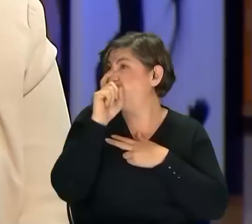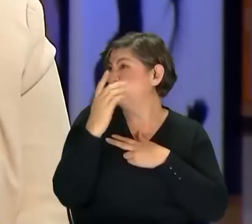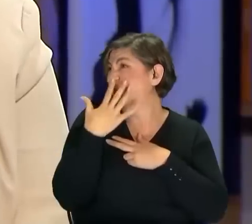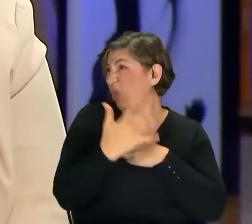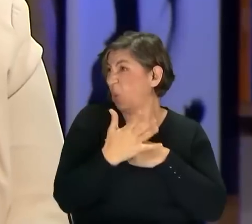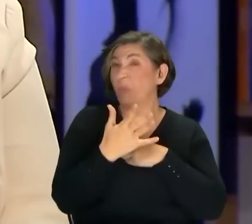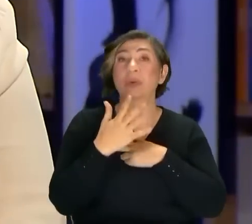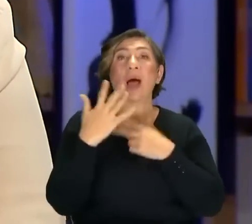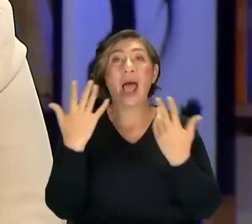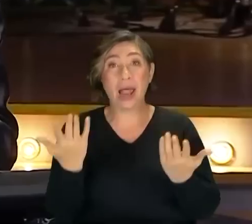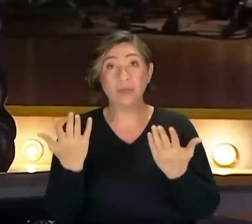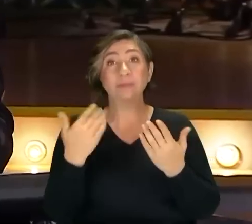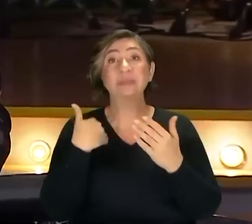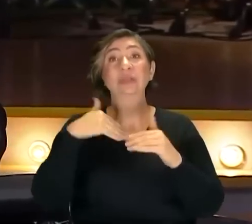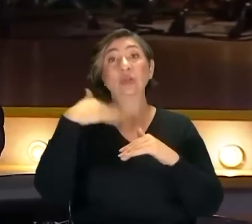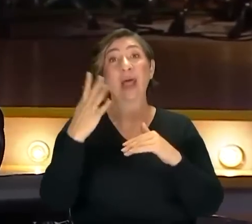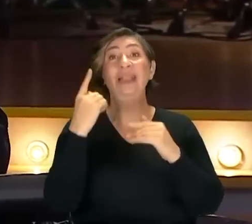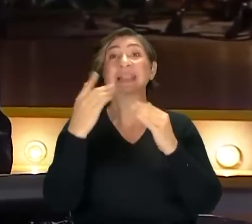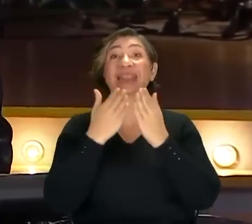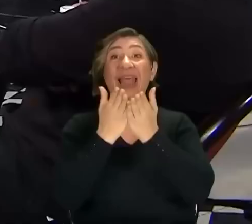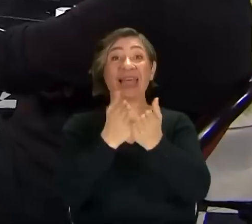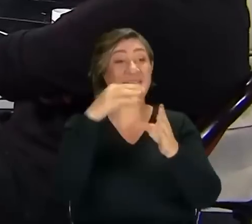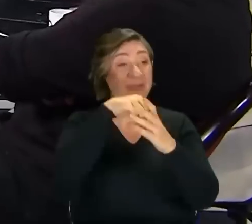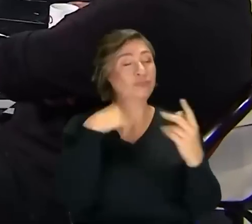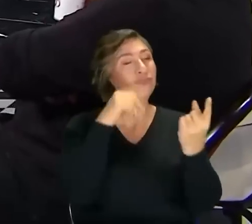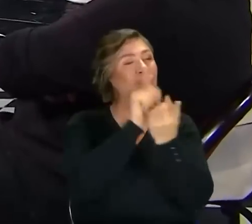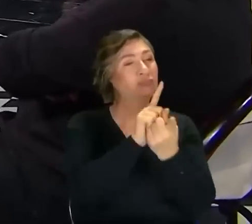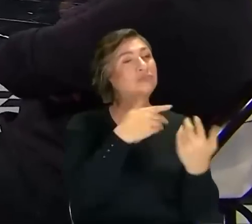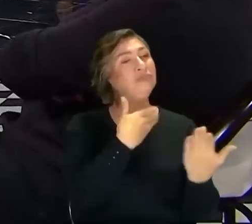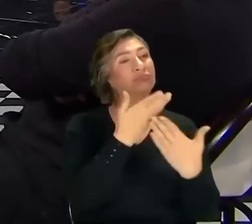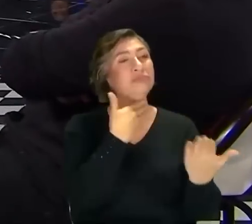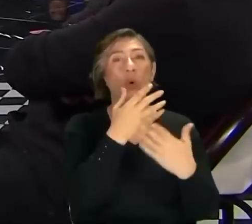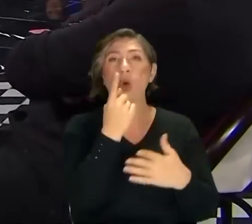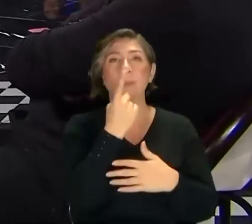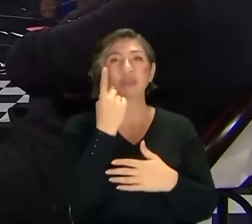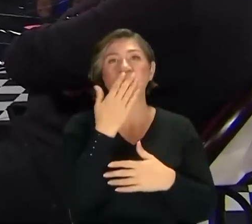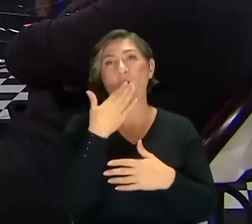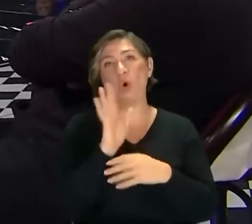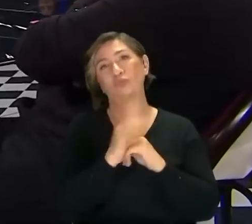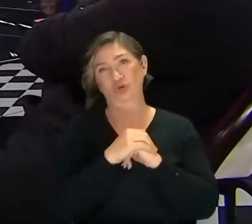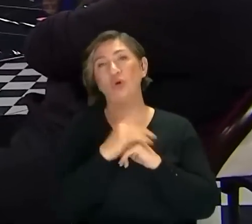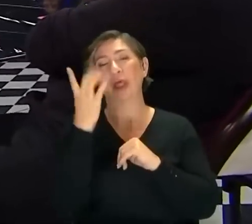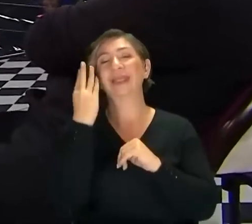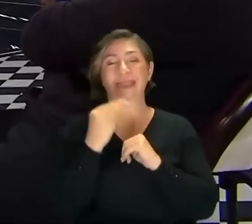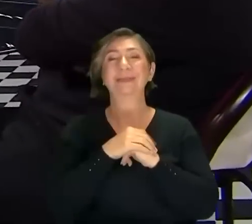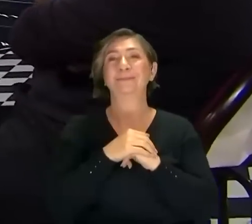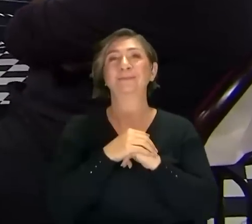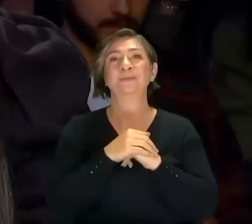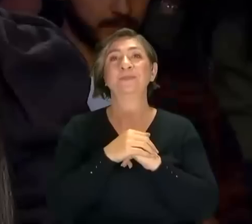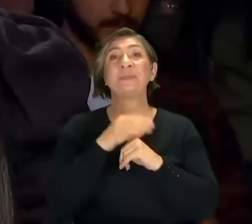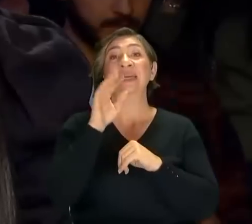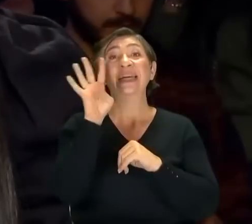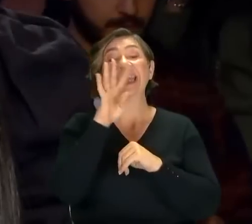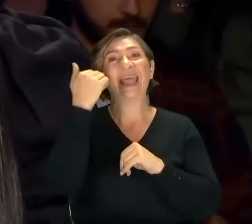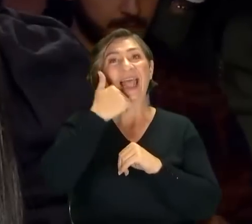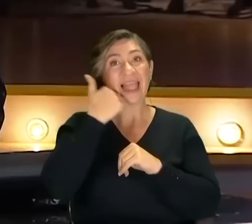ediyorum falan. Halbuki biz sonra hepsini teknede konuştuk Beyazıt'la. Hiç böyle değilmiş, onu anladık. Peki. 40